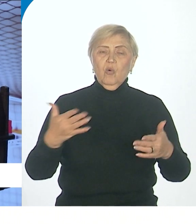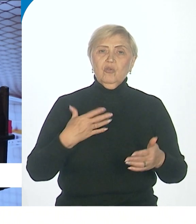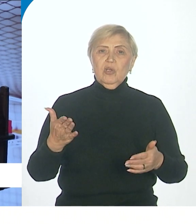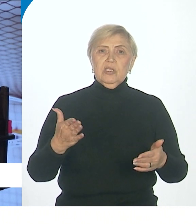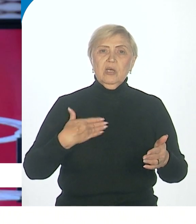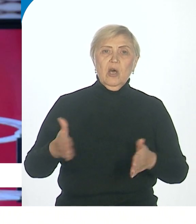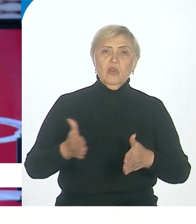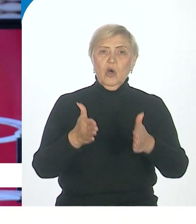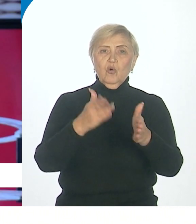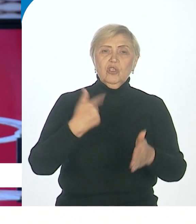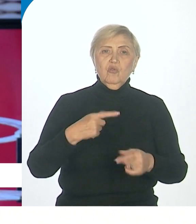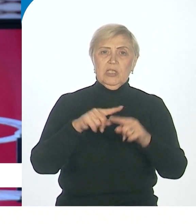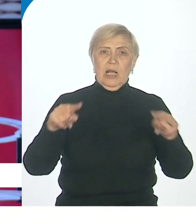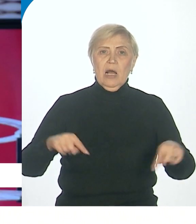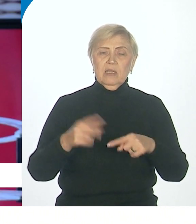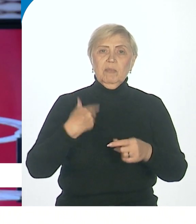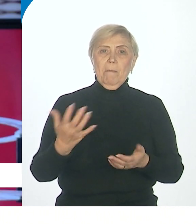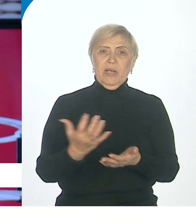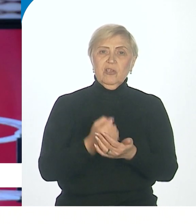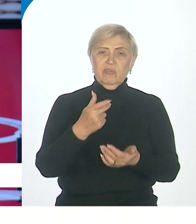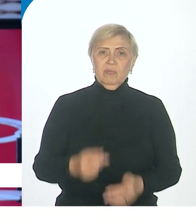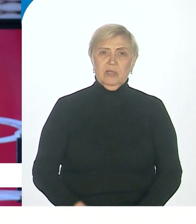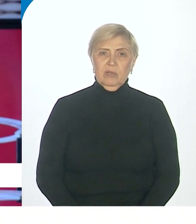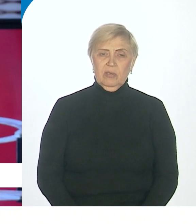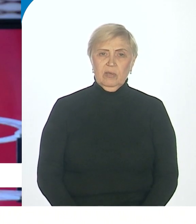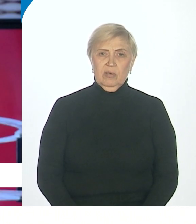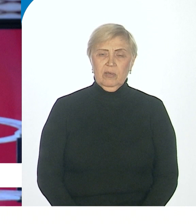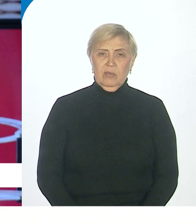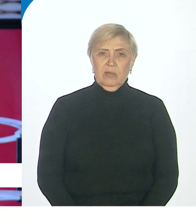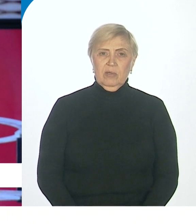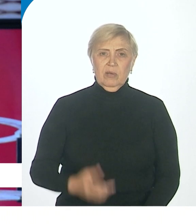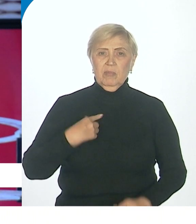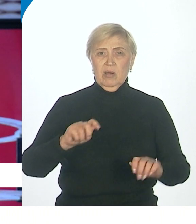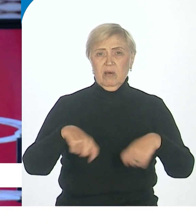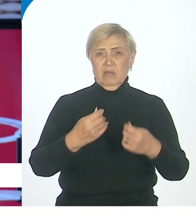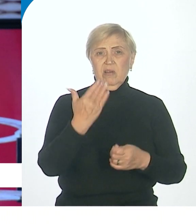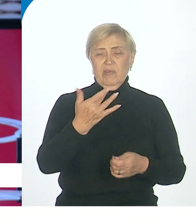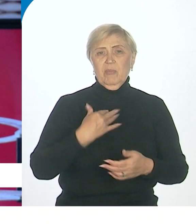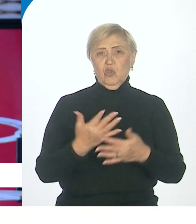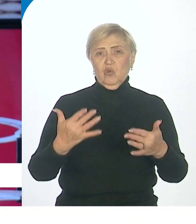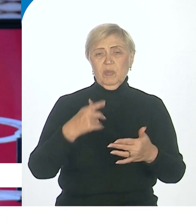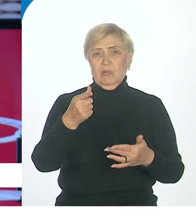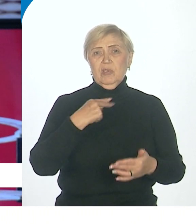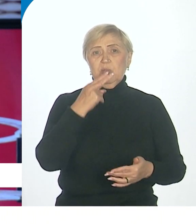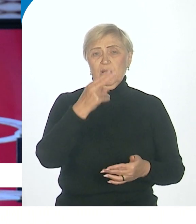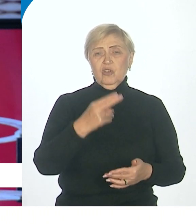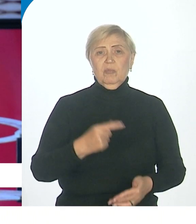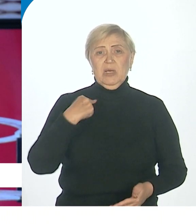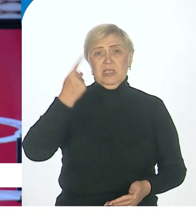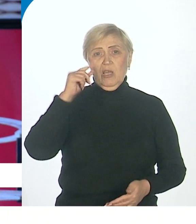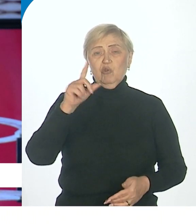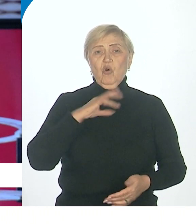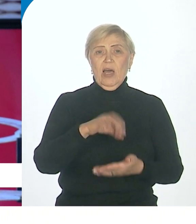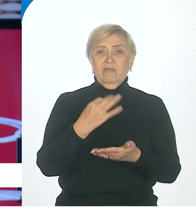придерживаемся. Ну, чтобы единая просто система была и понятно, как человеку. Мы дали ему этот инструмент, он нас все спрашивает, мы знаем, что отвечать, потому что...